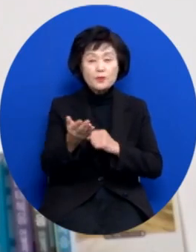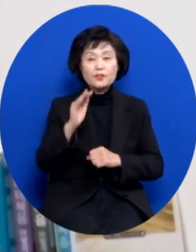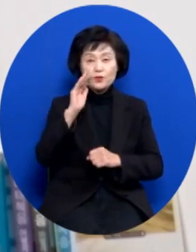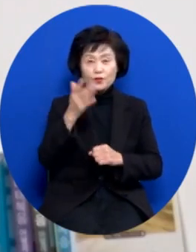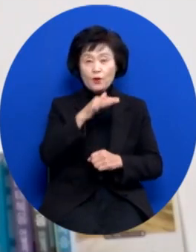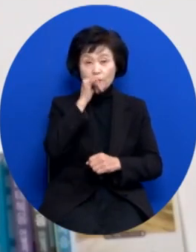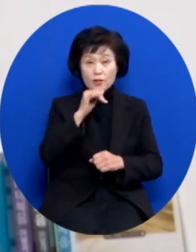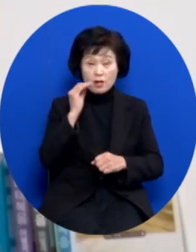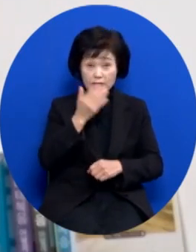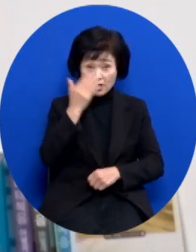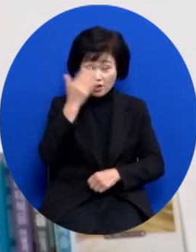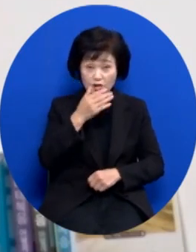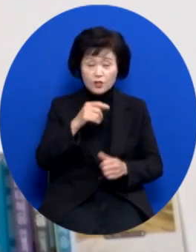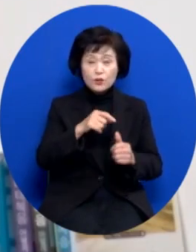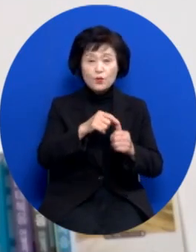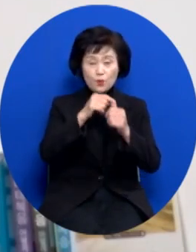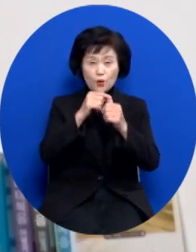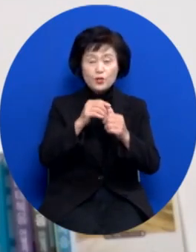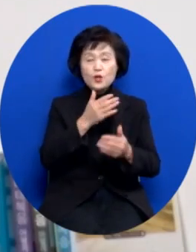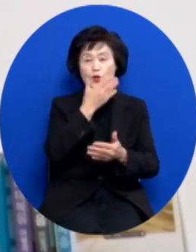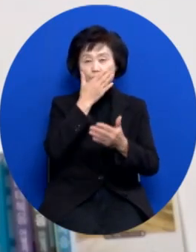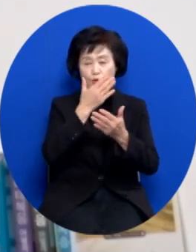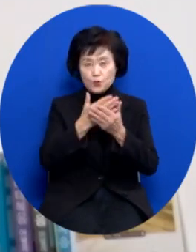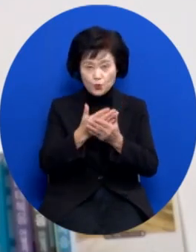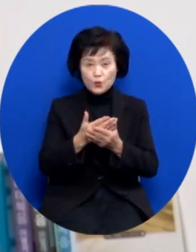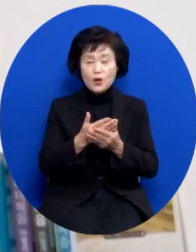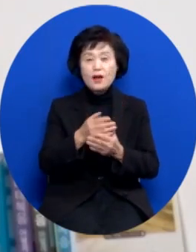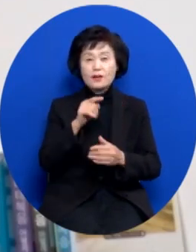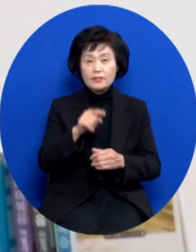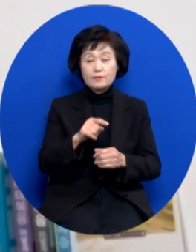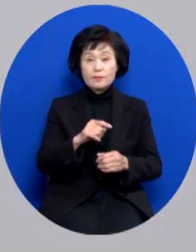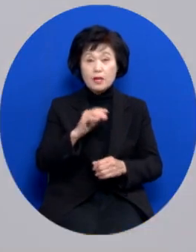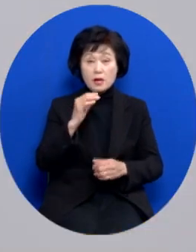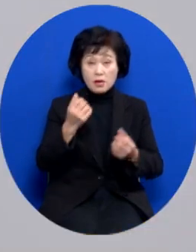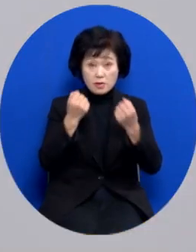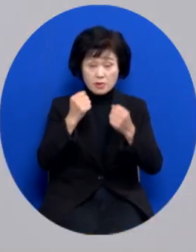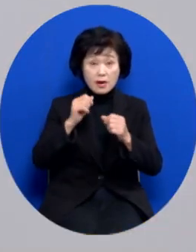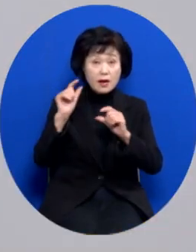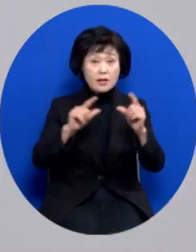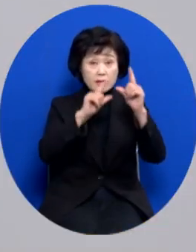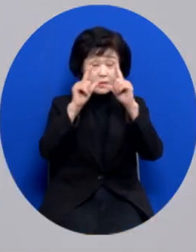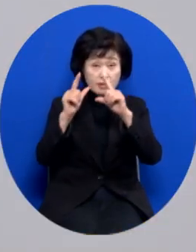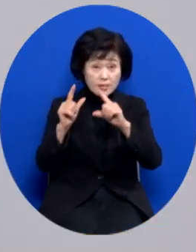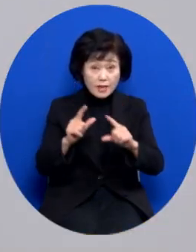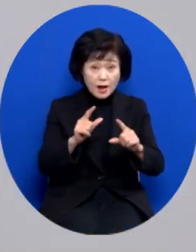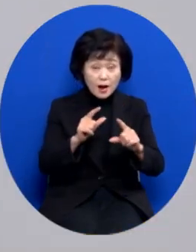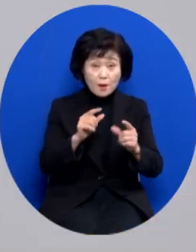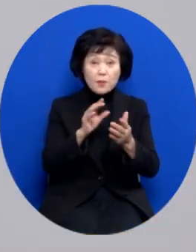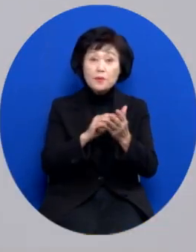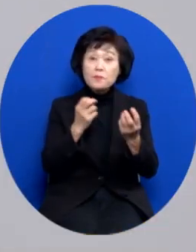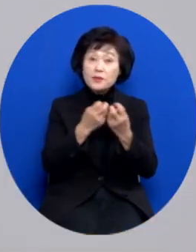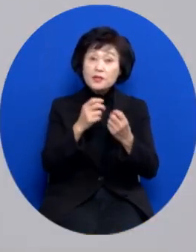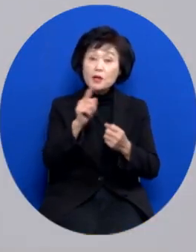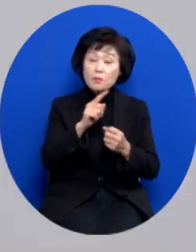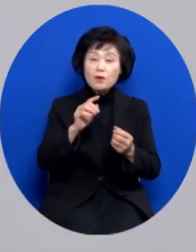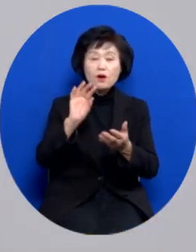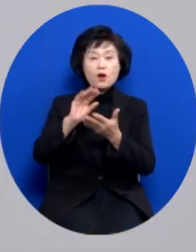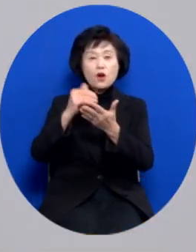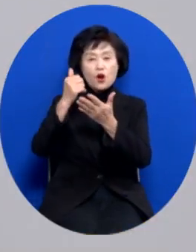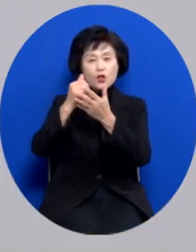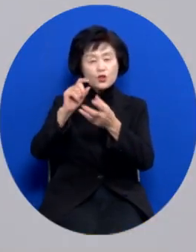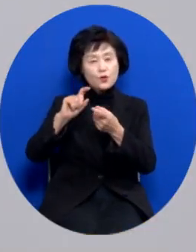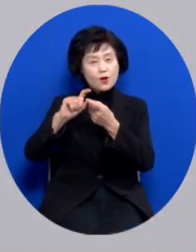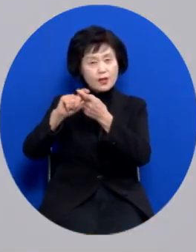구원의 핵심입니다. 거룩한 삶을 사는 비결은 그리스도와의 연합입니다.